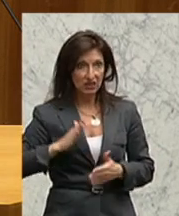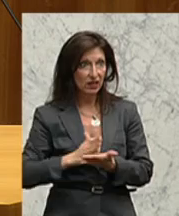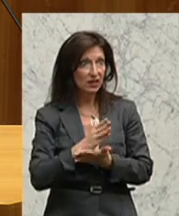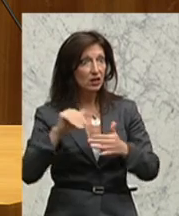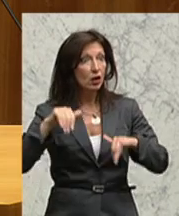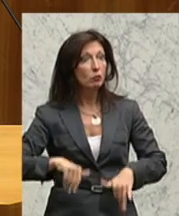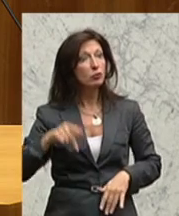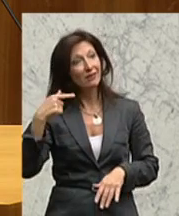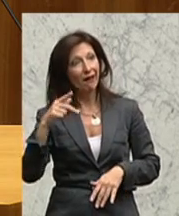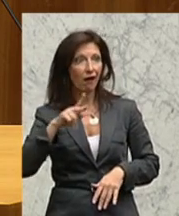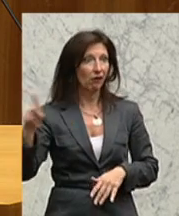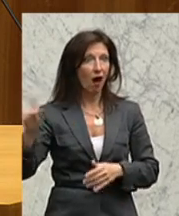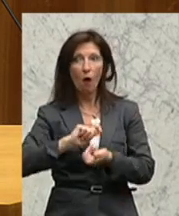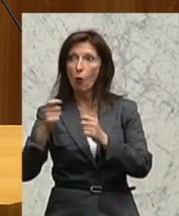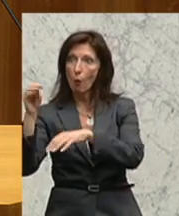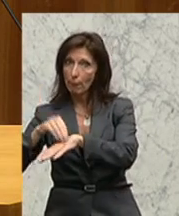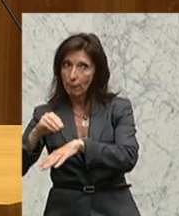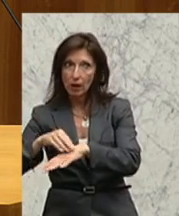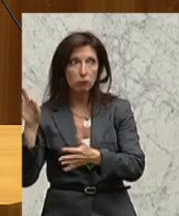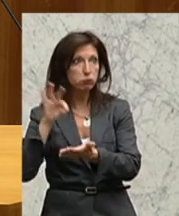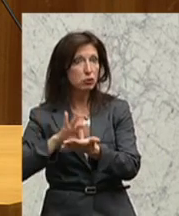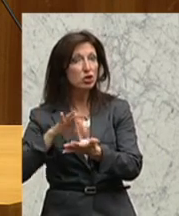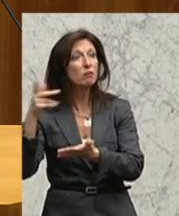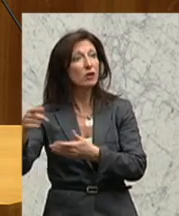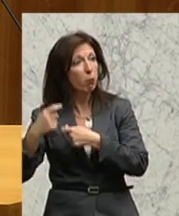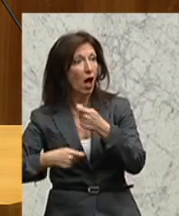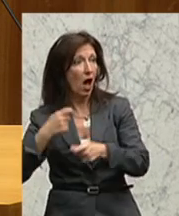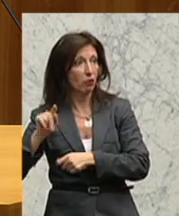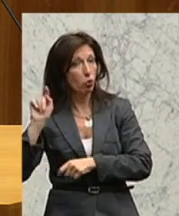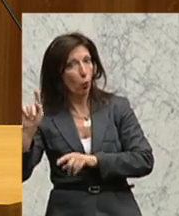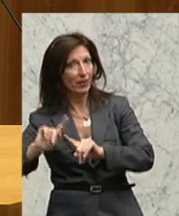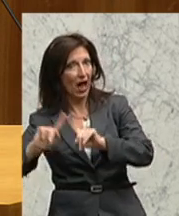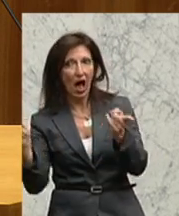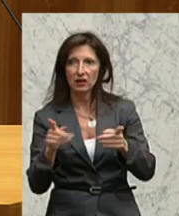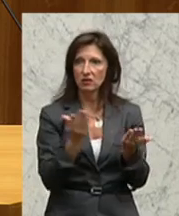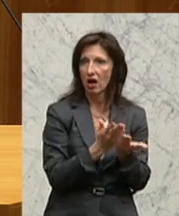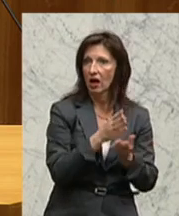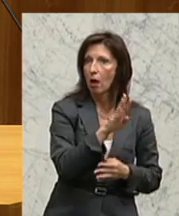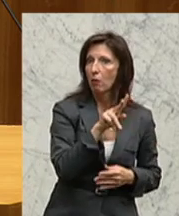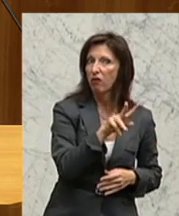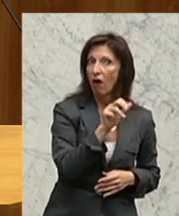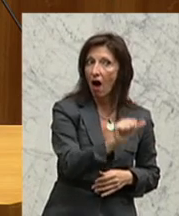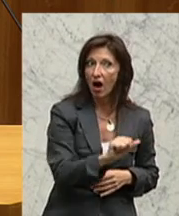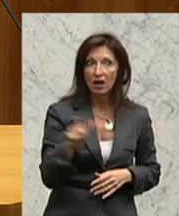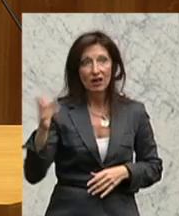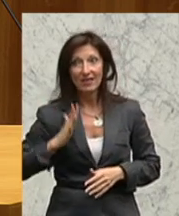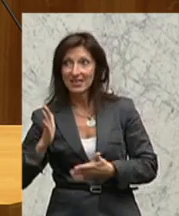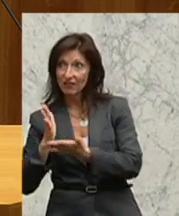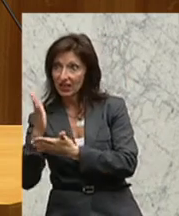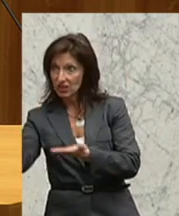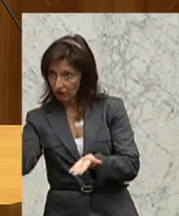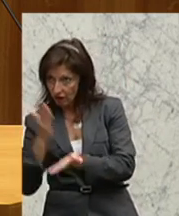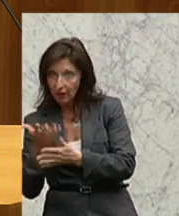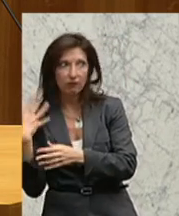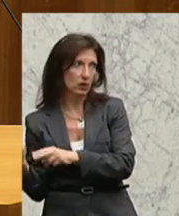er wahrscheinlich in bestimmten Behandlungen ungleich behandelt als bei der BVA. Wenn er mit dem Zivildienst wieder fertig ist, muss er wieder zur GKK.